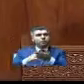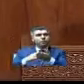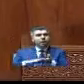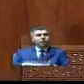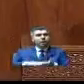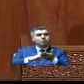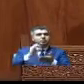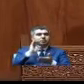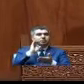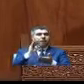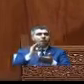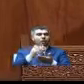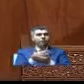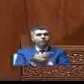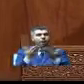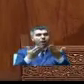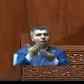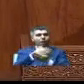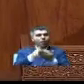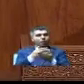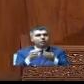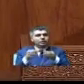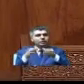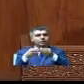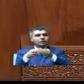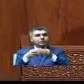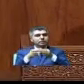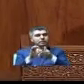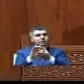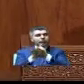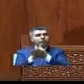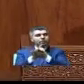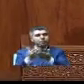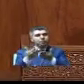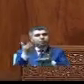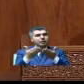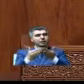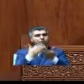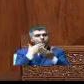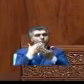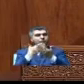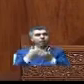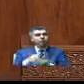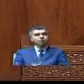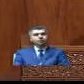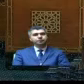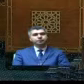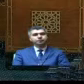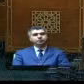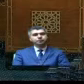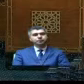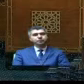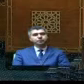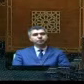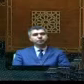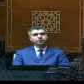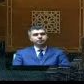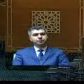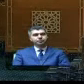تسمح بتعبئة كل الطاقات في بناء مشروع مجتمعي متماسك